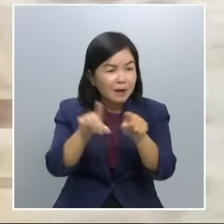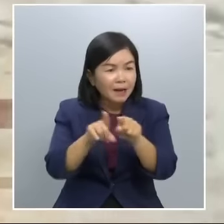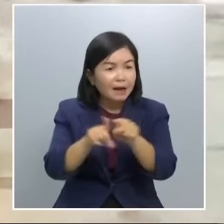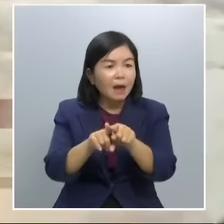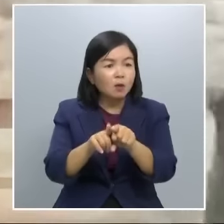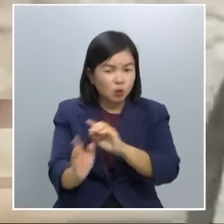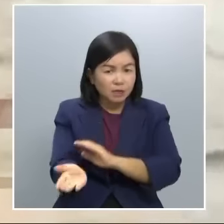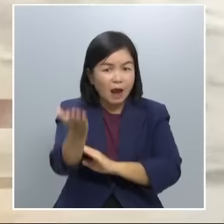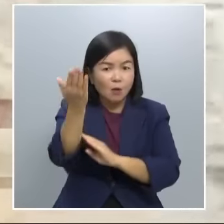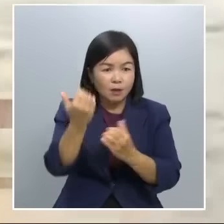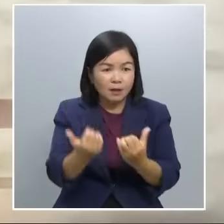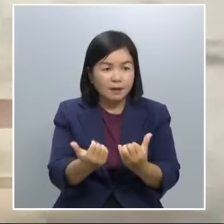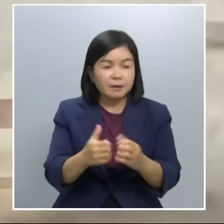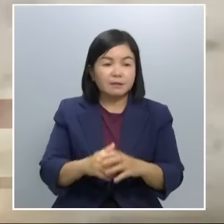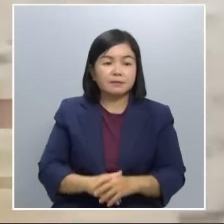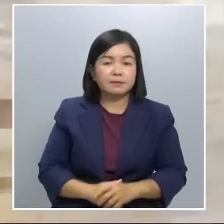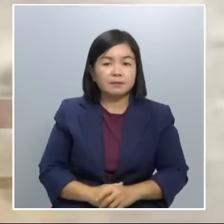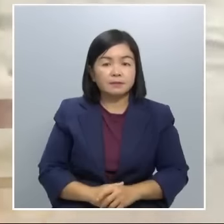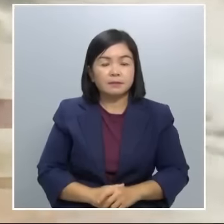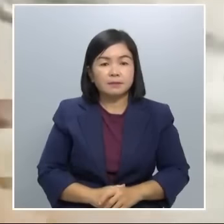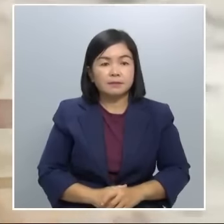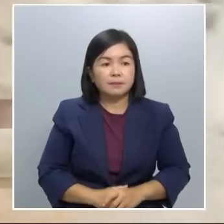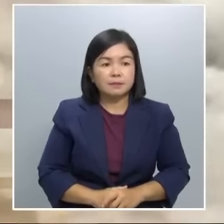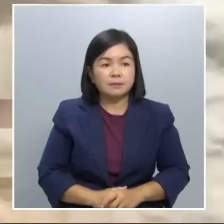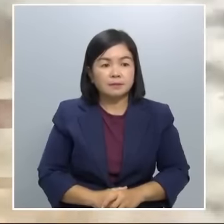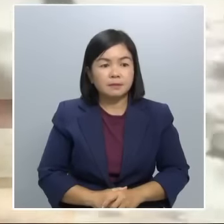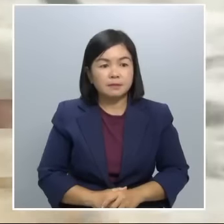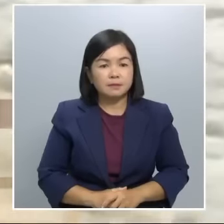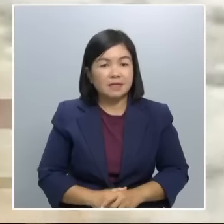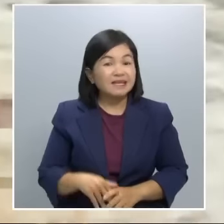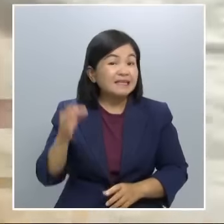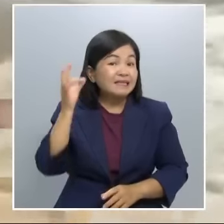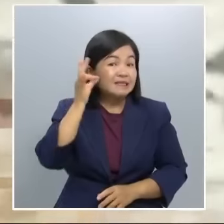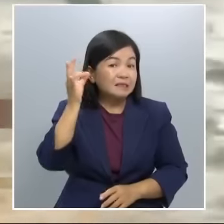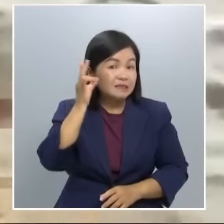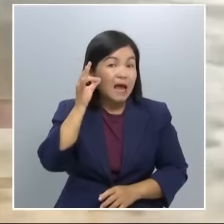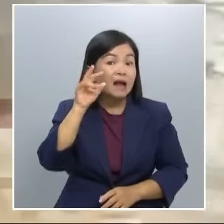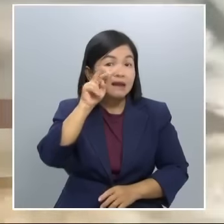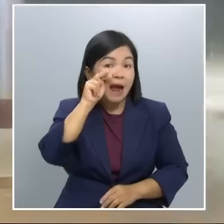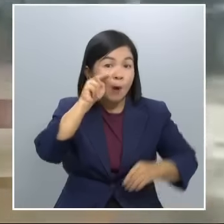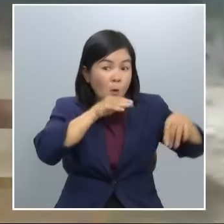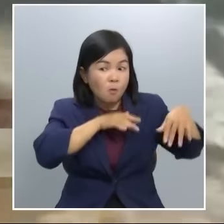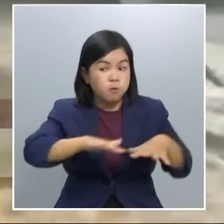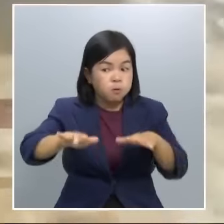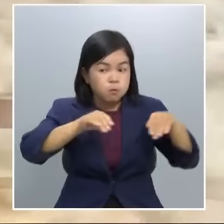ใช่เราจะ